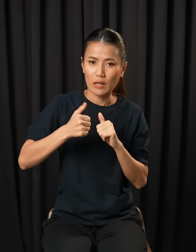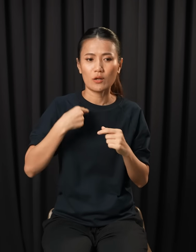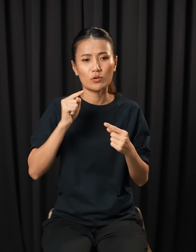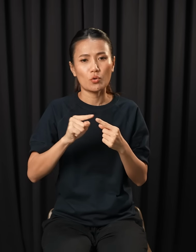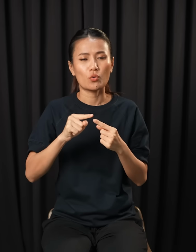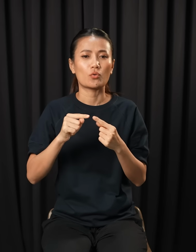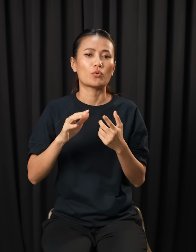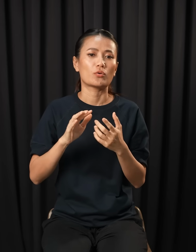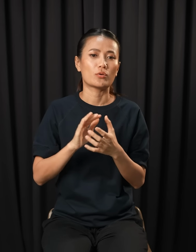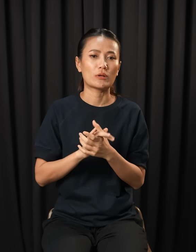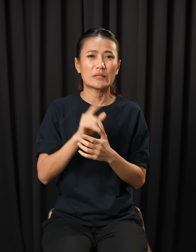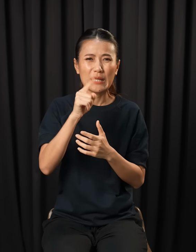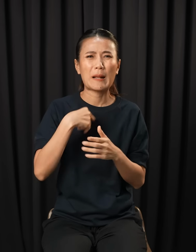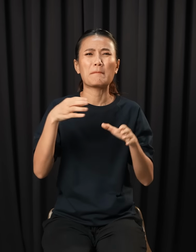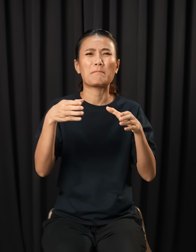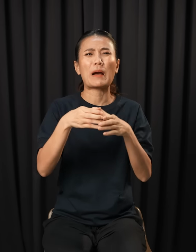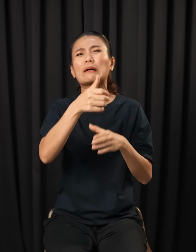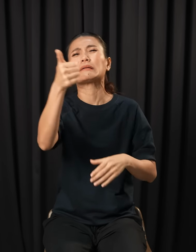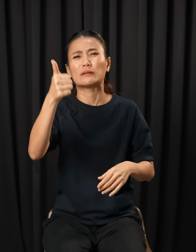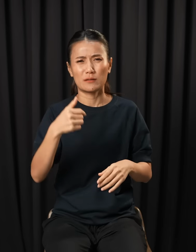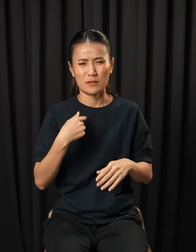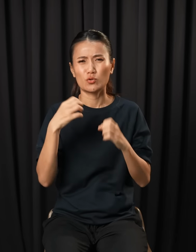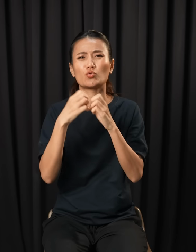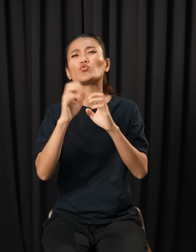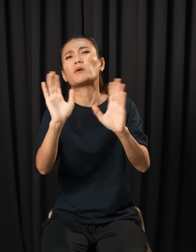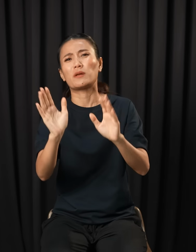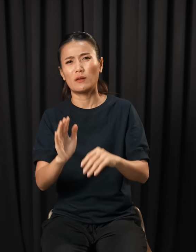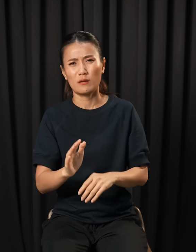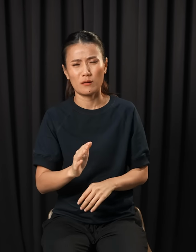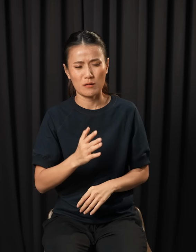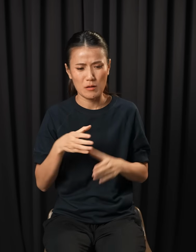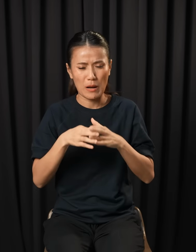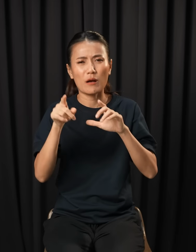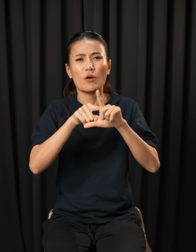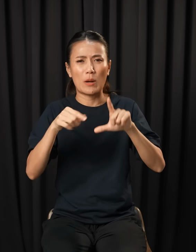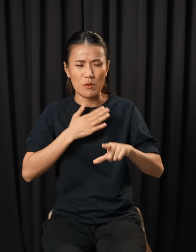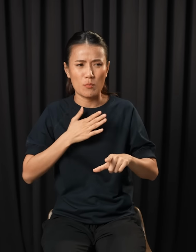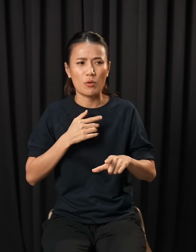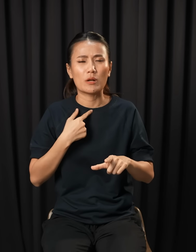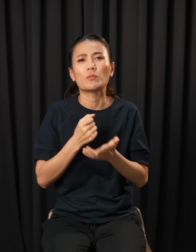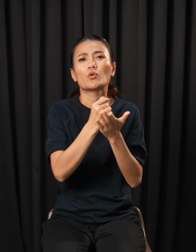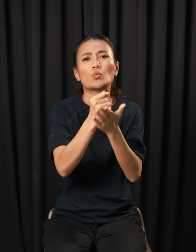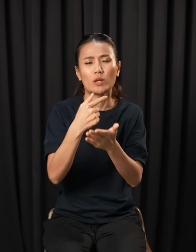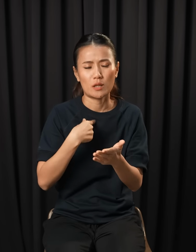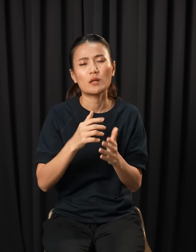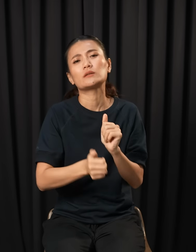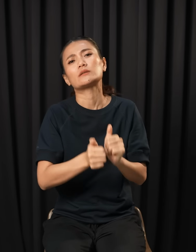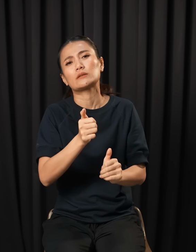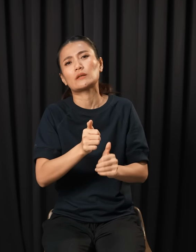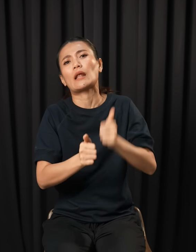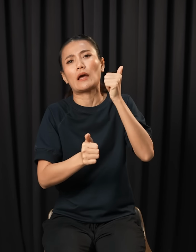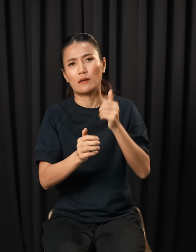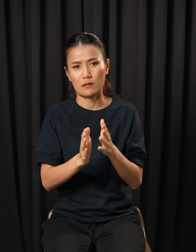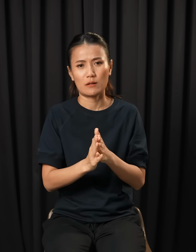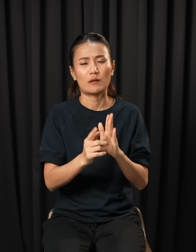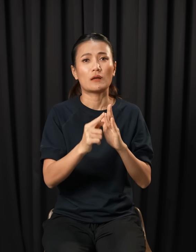แล้วก็ยังมีพวกวาระพวกเอเจนดาเบสชนะสงขลาบางกลอยนี่ชัดเรื่องของชาติพันธุ์เรื่องของหลายที่ไม่มีพรรคอื่นเขาไปยุ่งอ่ะมีแต่พรรคผมไปคอยประ